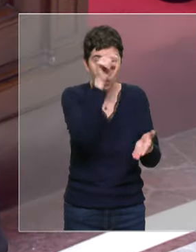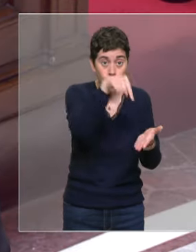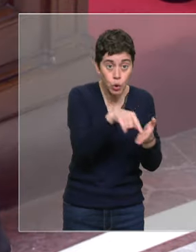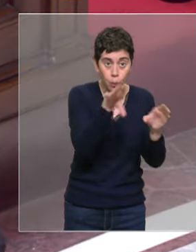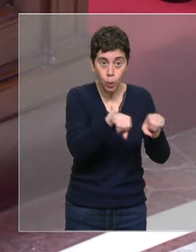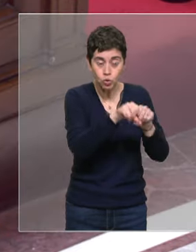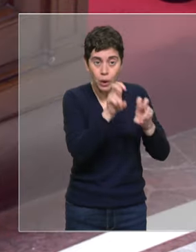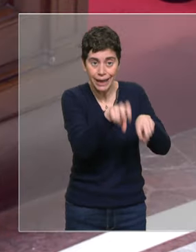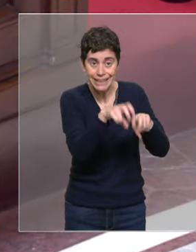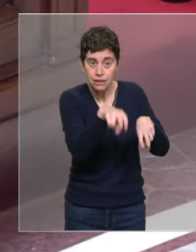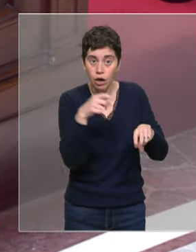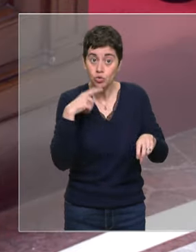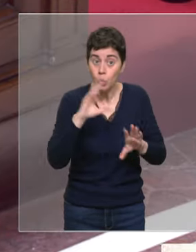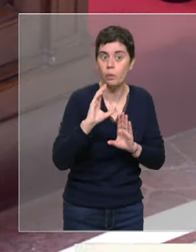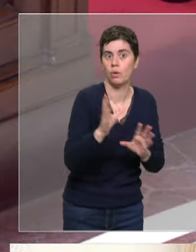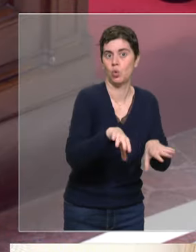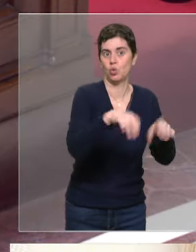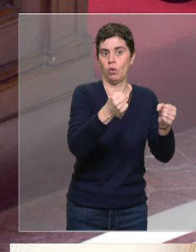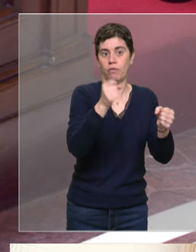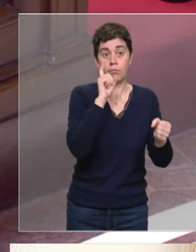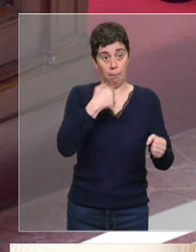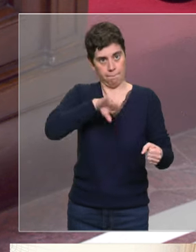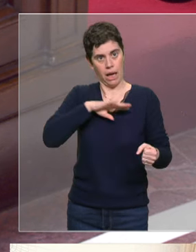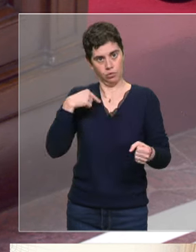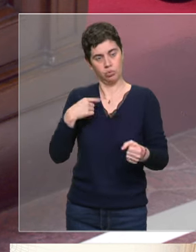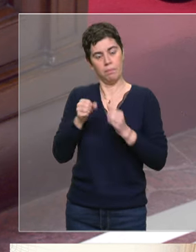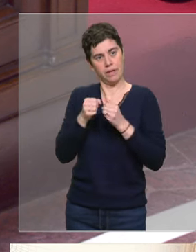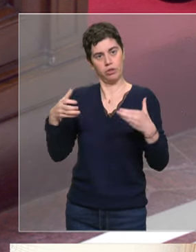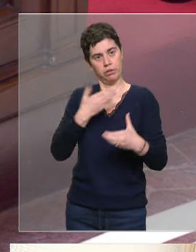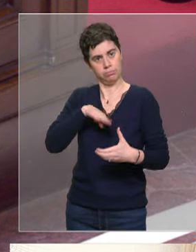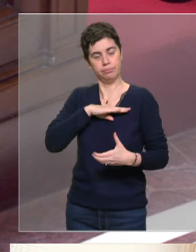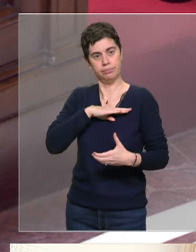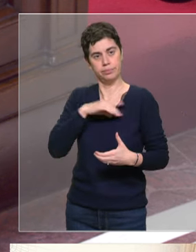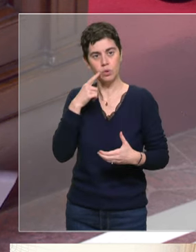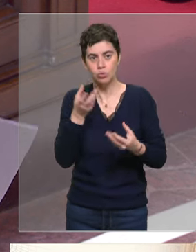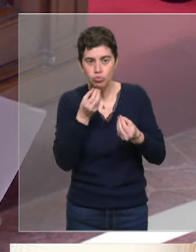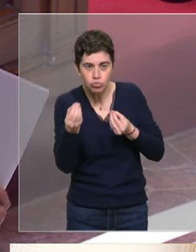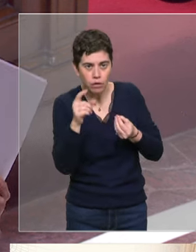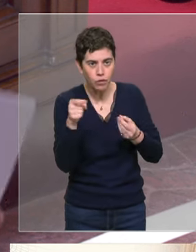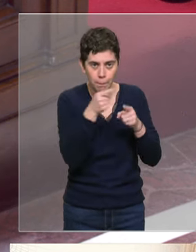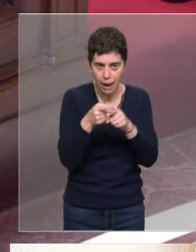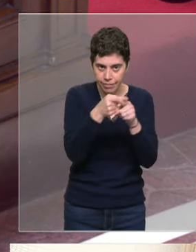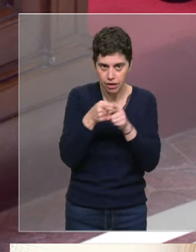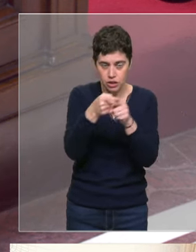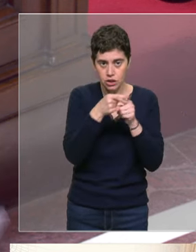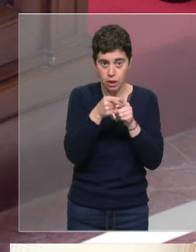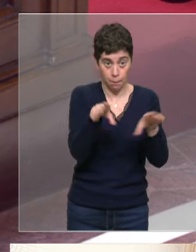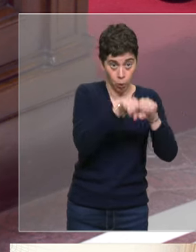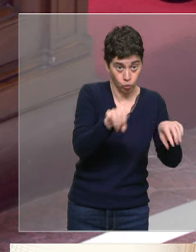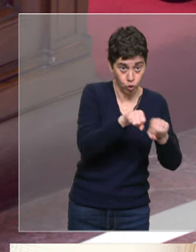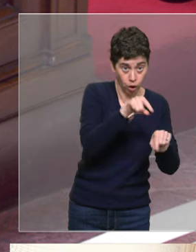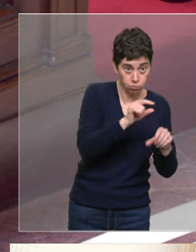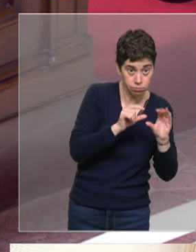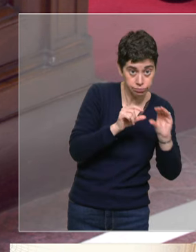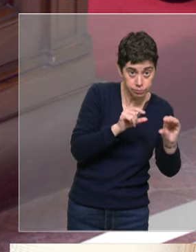par cette majorité qui a pris ses responsabilités pour mieux répartir la valeur entre les producteurs,